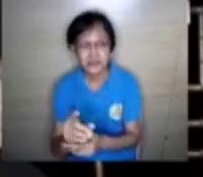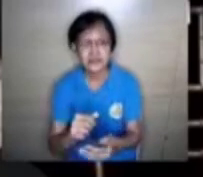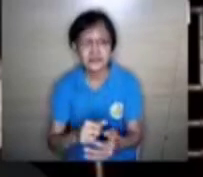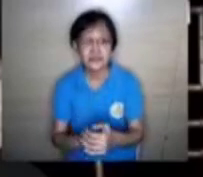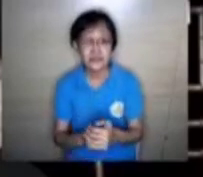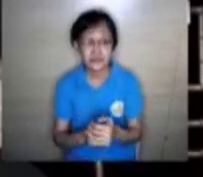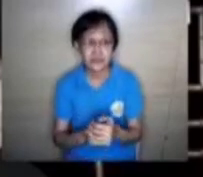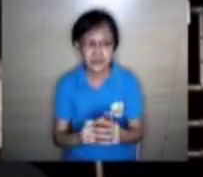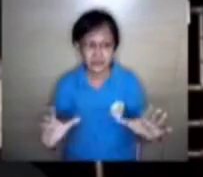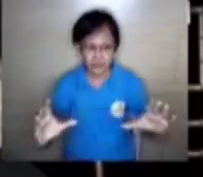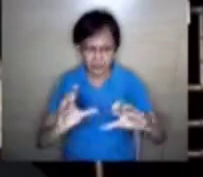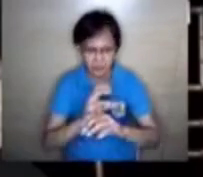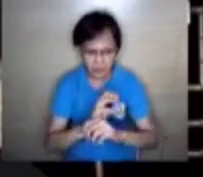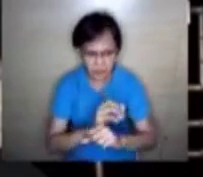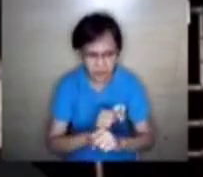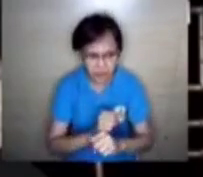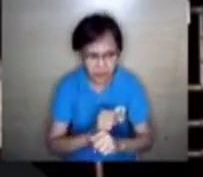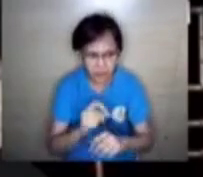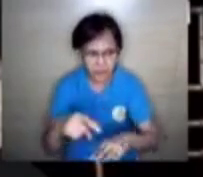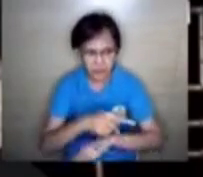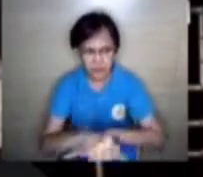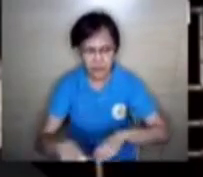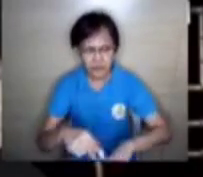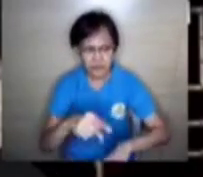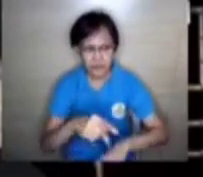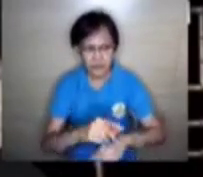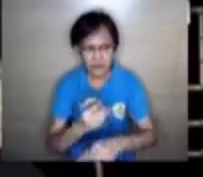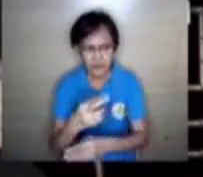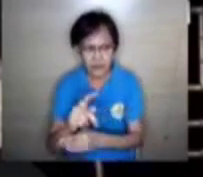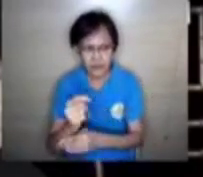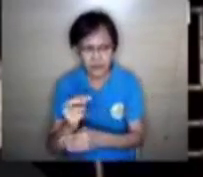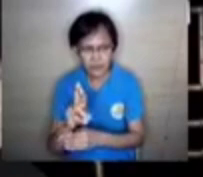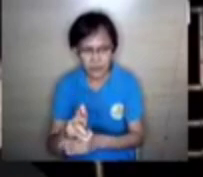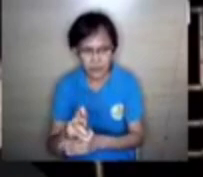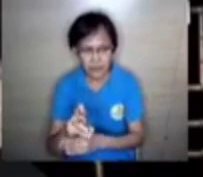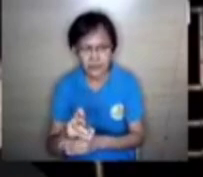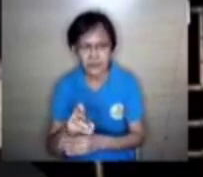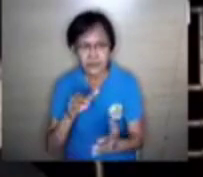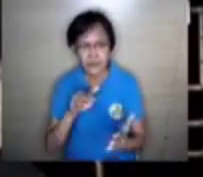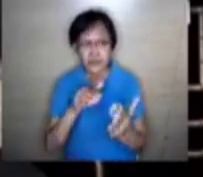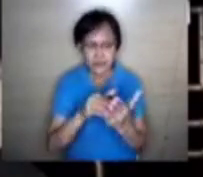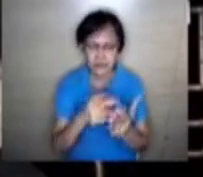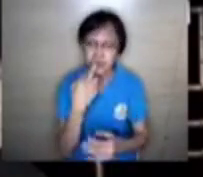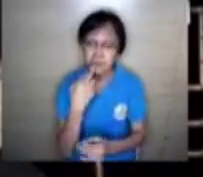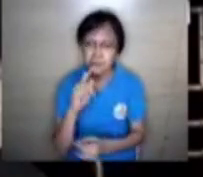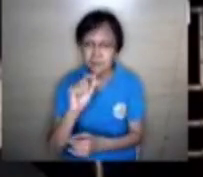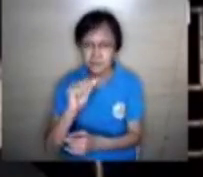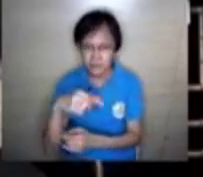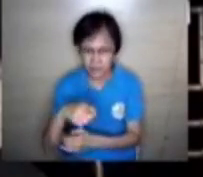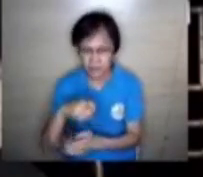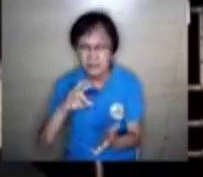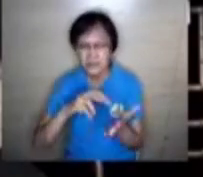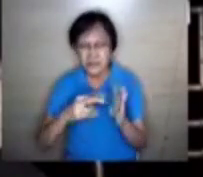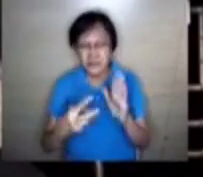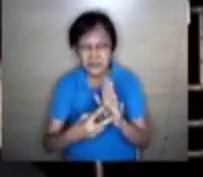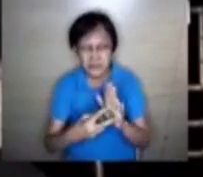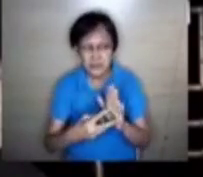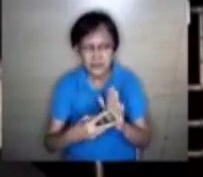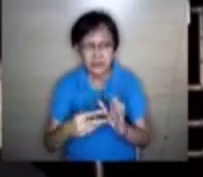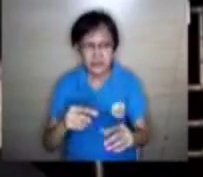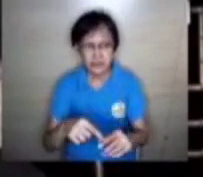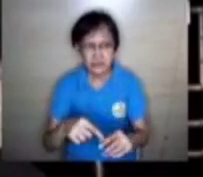Natapos na rin po ang citizens charter at mahipit natin pinatutupad ang anti-red tape, ease of doing business. Malayo pa sa perpekto